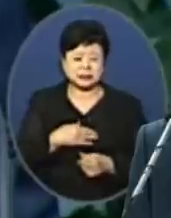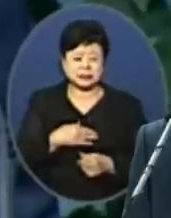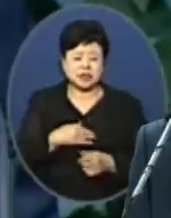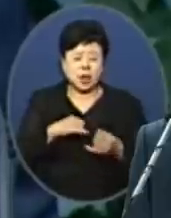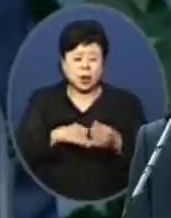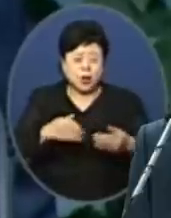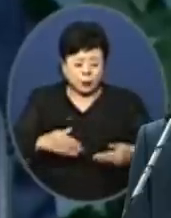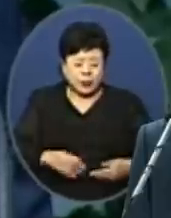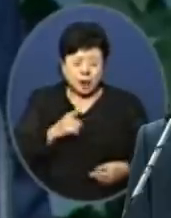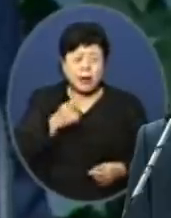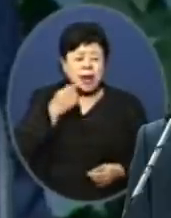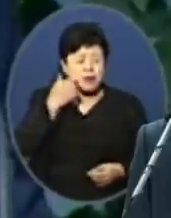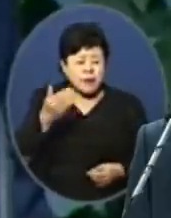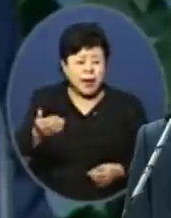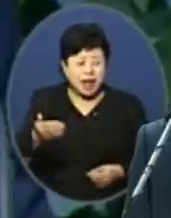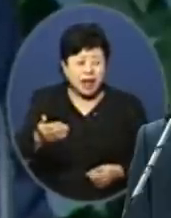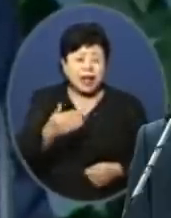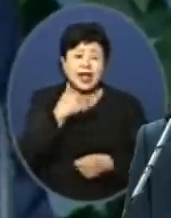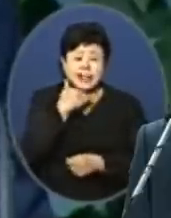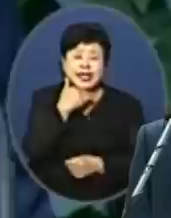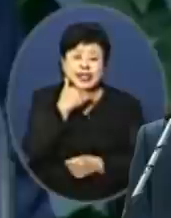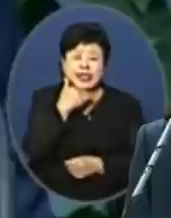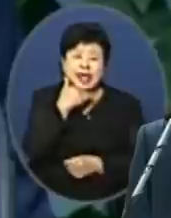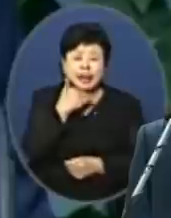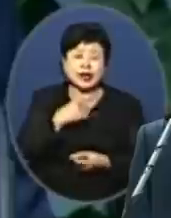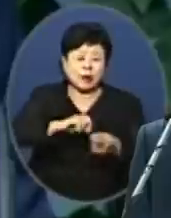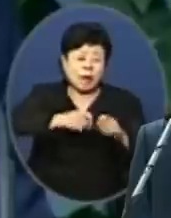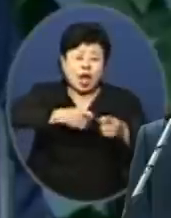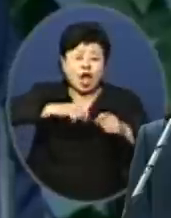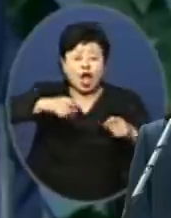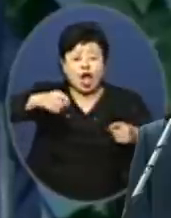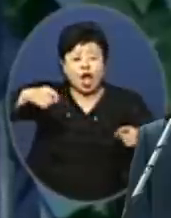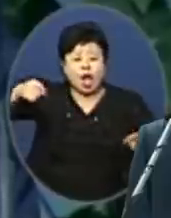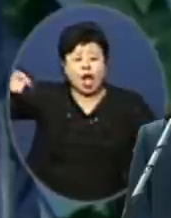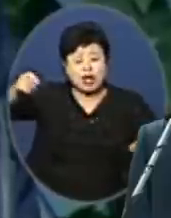무엇 때문에 오늘 왔습니까? 아니 기다리세요 목사님. 아직 내가 말을 못했습니다.